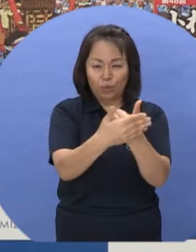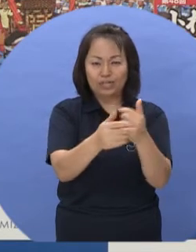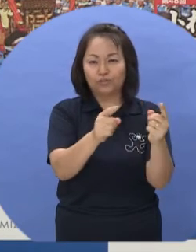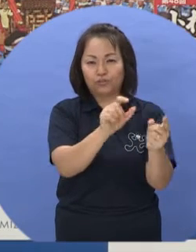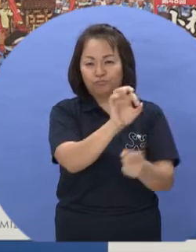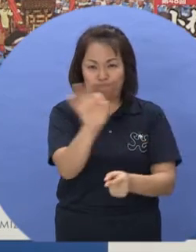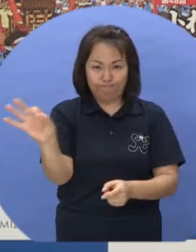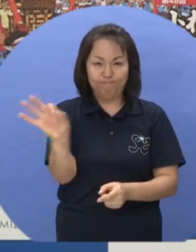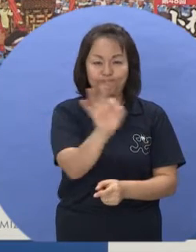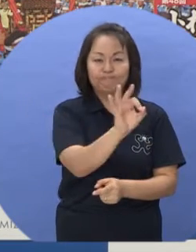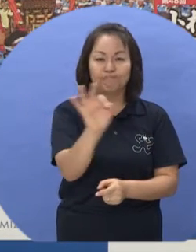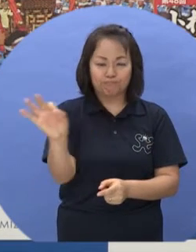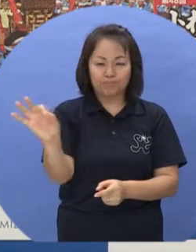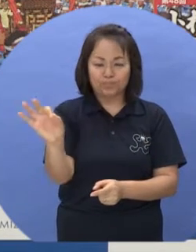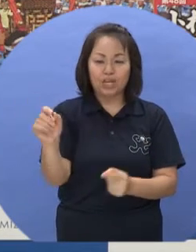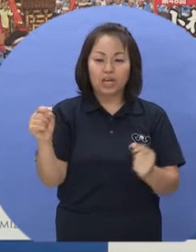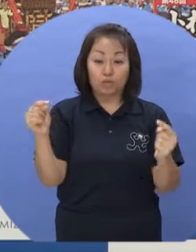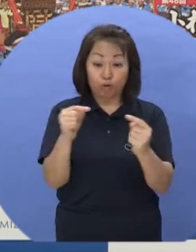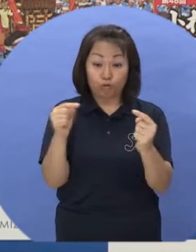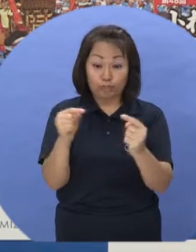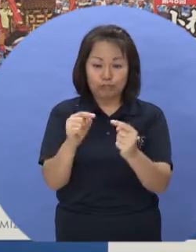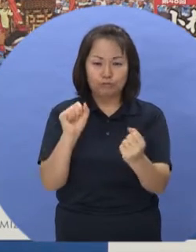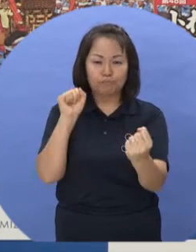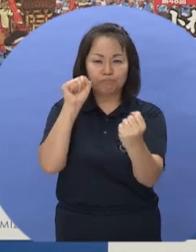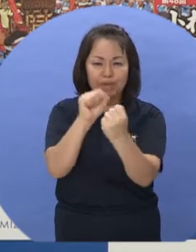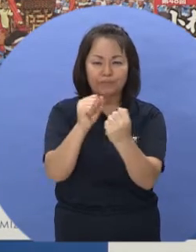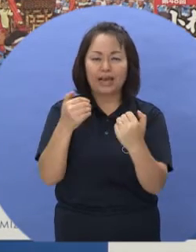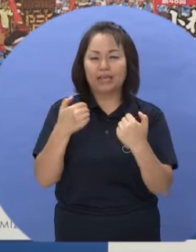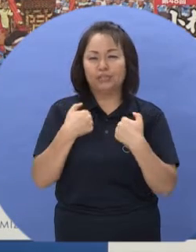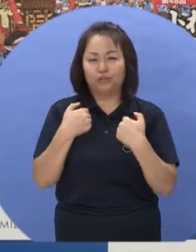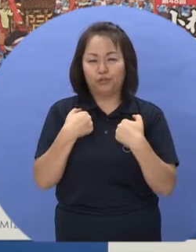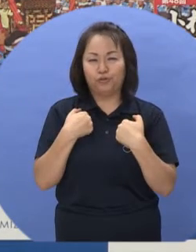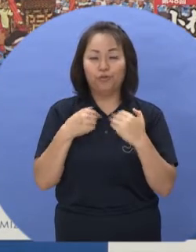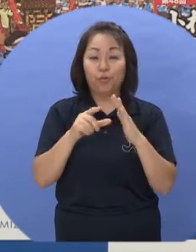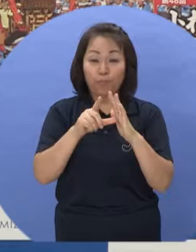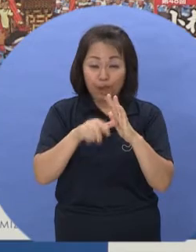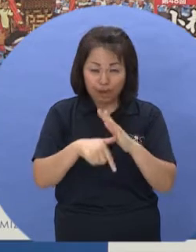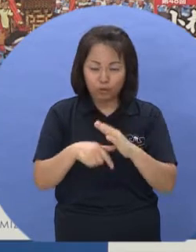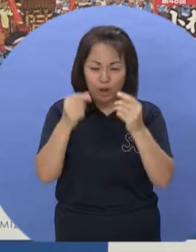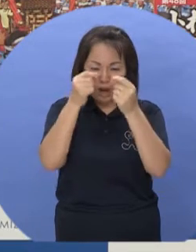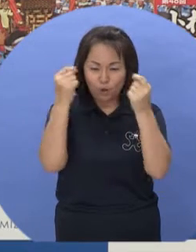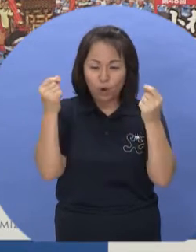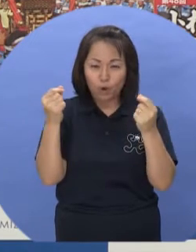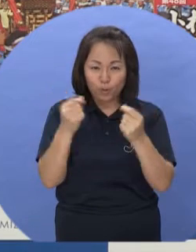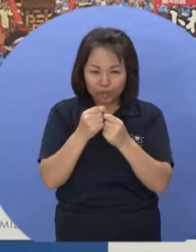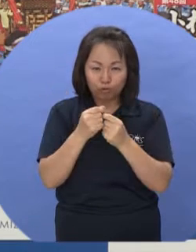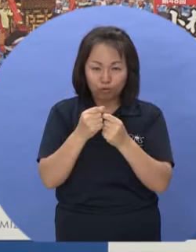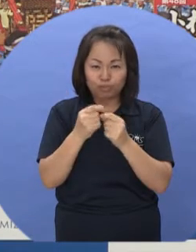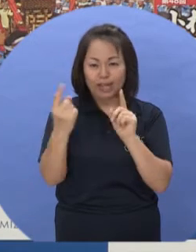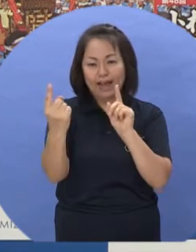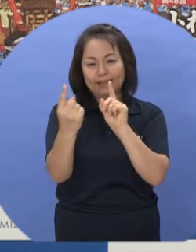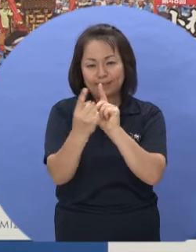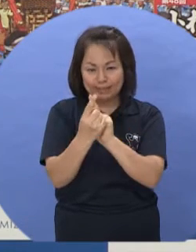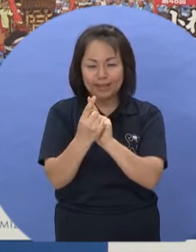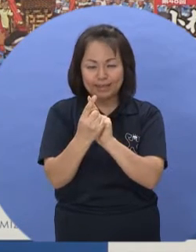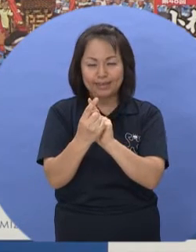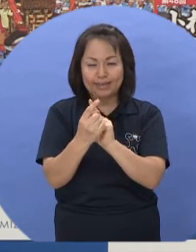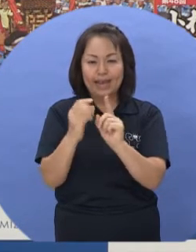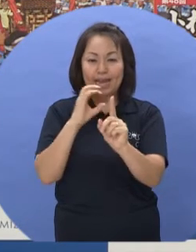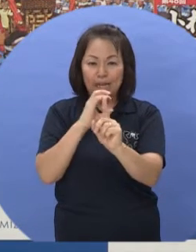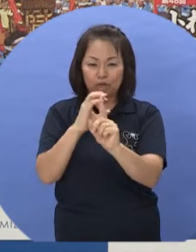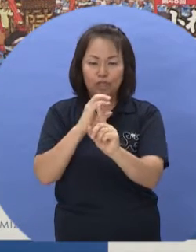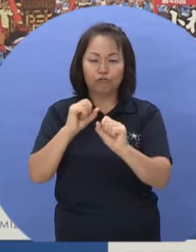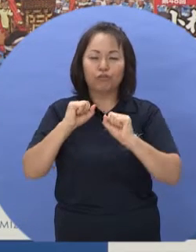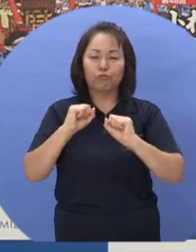面談が必要と判断された場合には、この教育アドバイザーの方が個別にカウンセリングを行っていただくことになっております。な